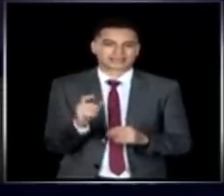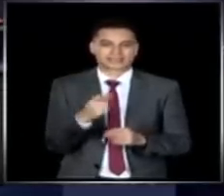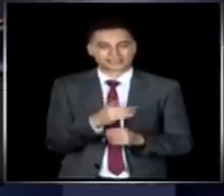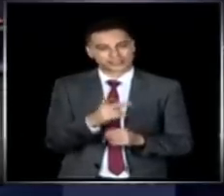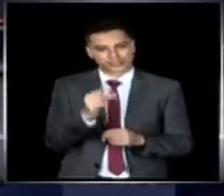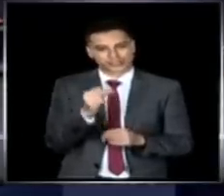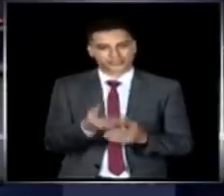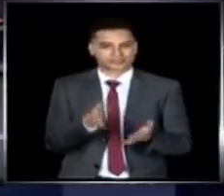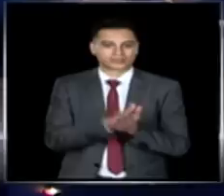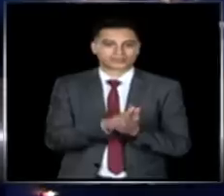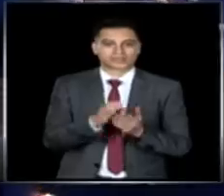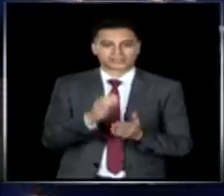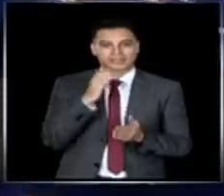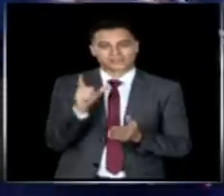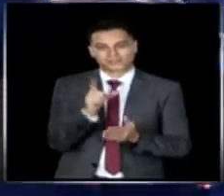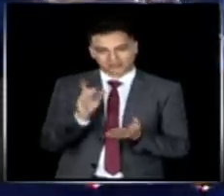إجابة صحيحة.